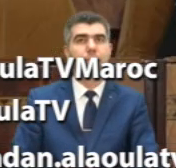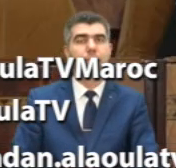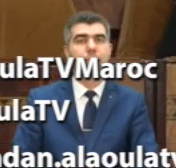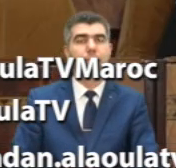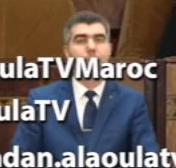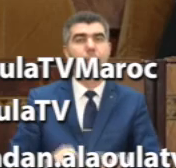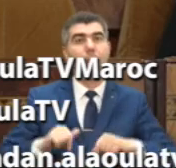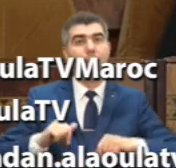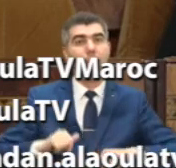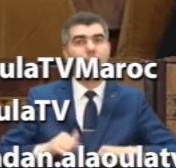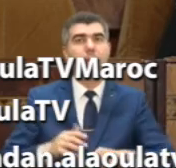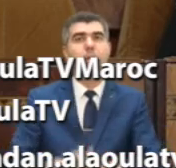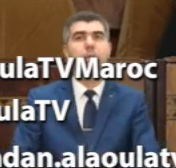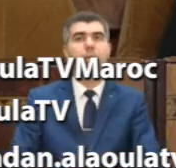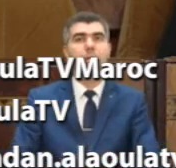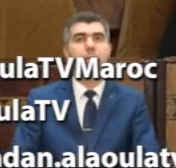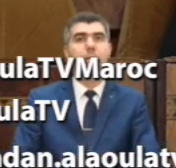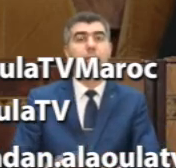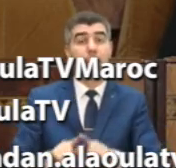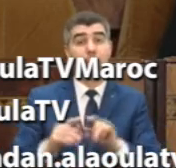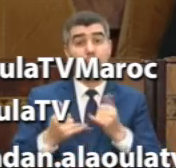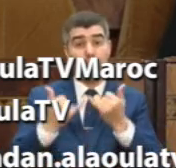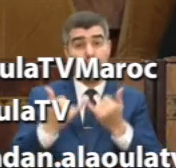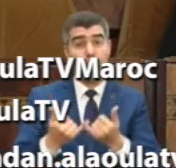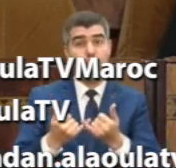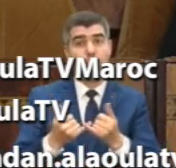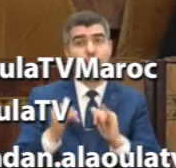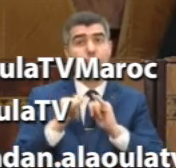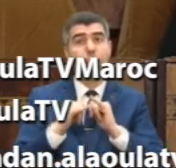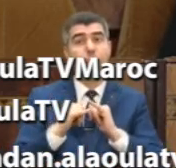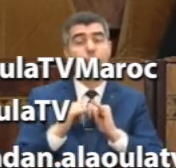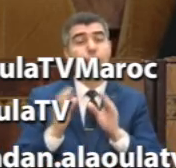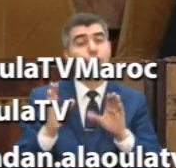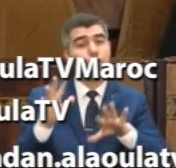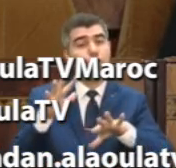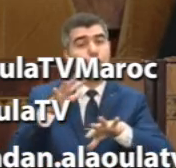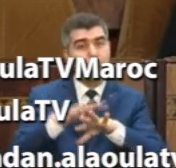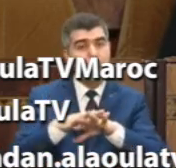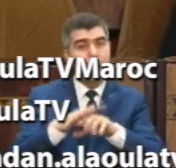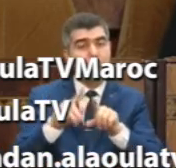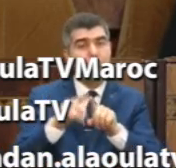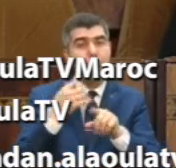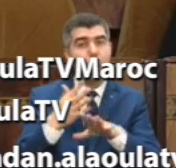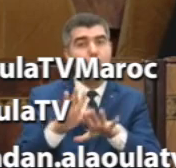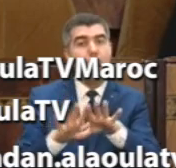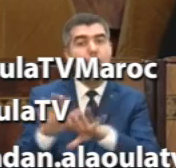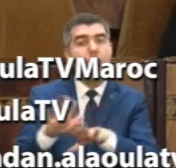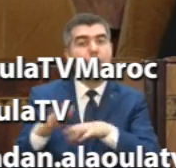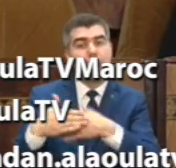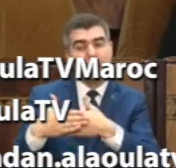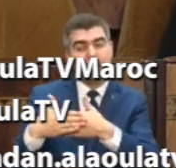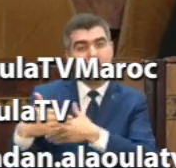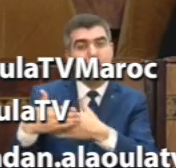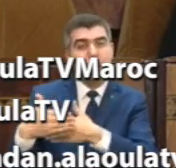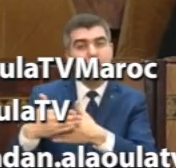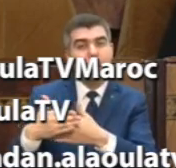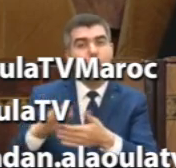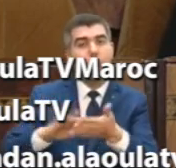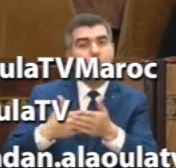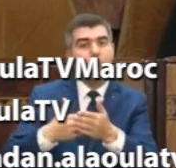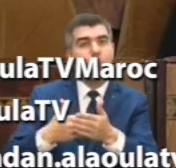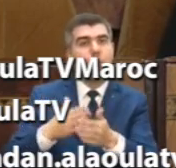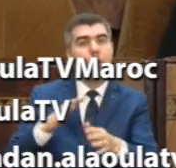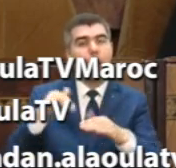السيد الوزير، اليوم هناك اجماع في إقليم تيزنيت من طرف كافة المسؤولين